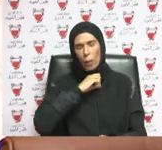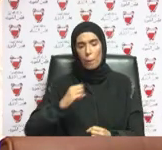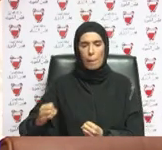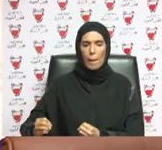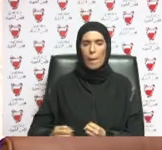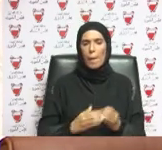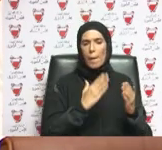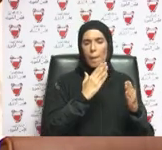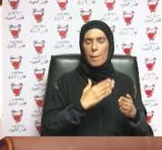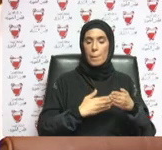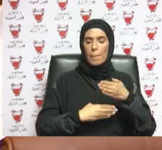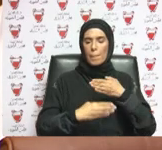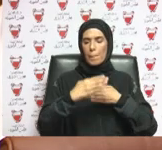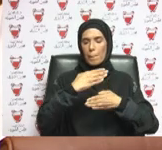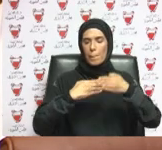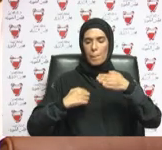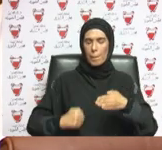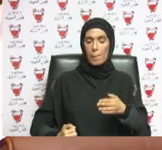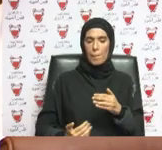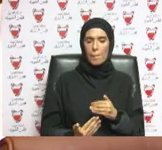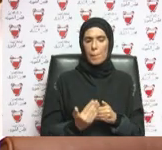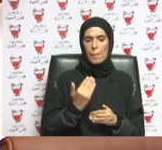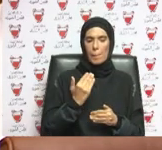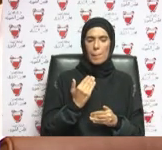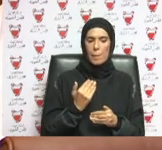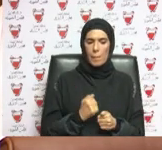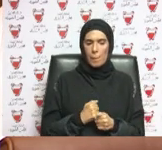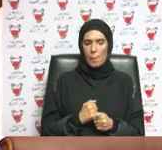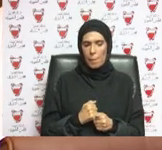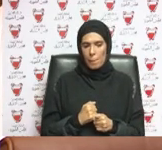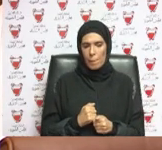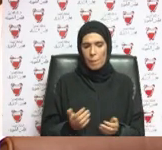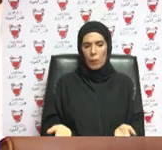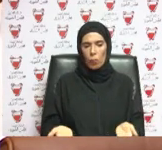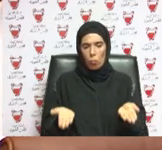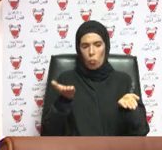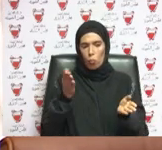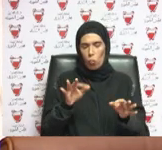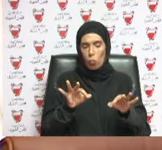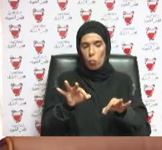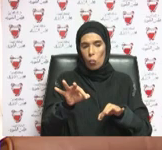باني البحرين الحديثة ومهندس نهضتها،